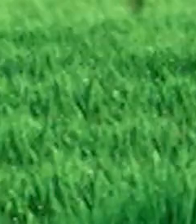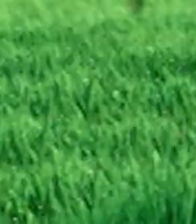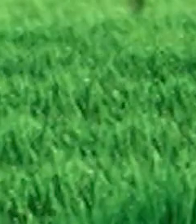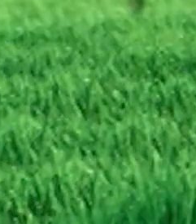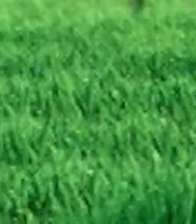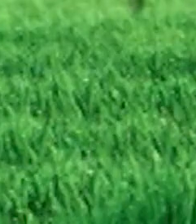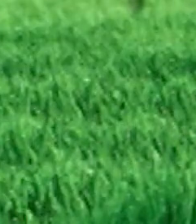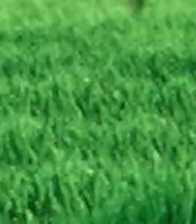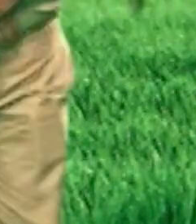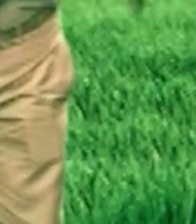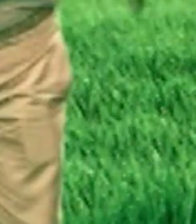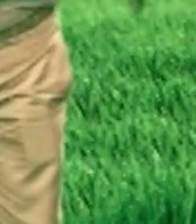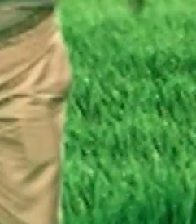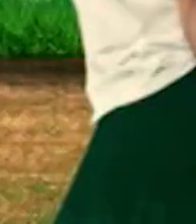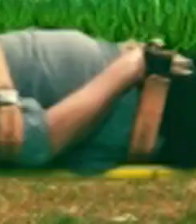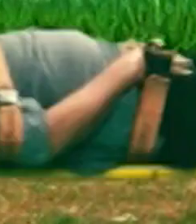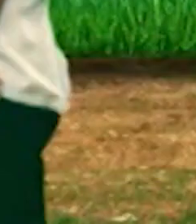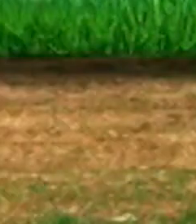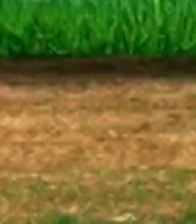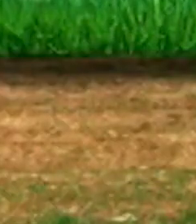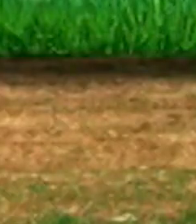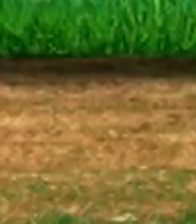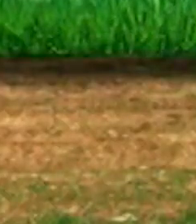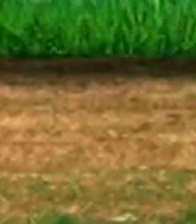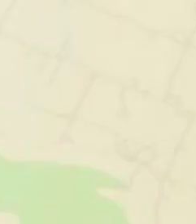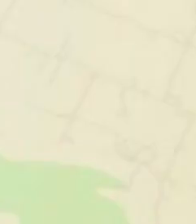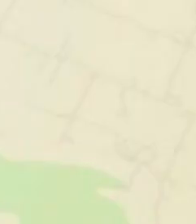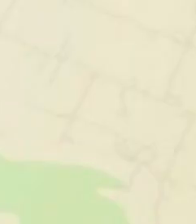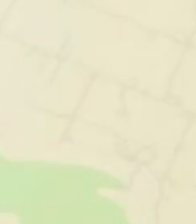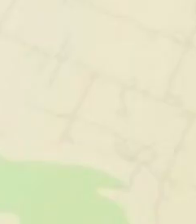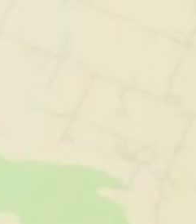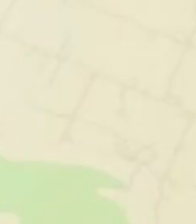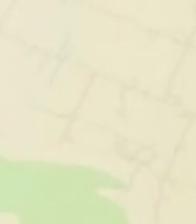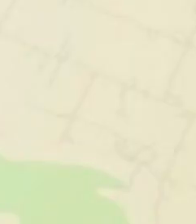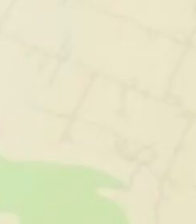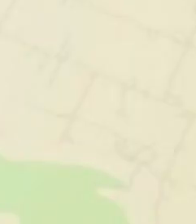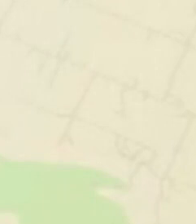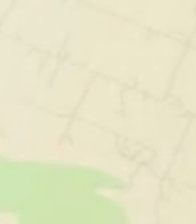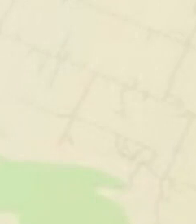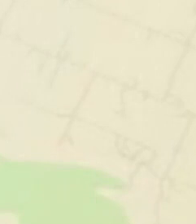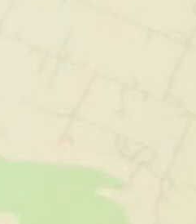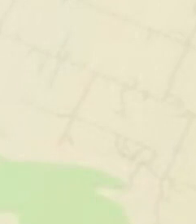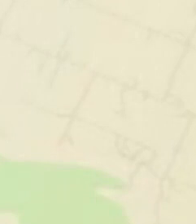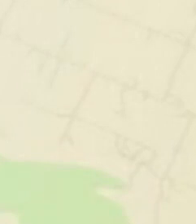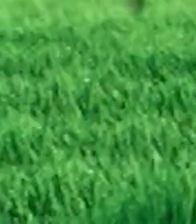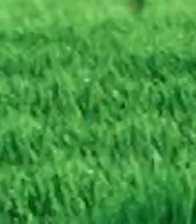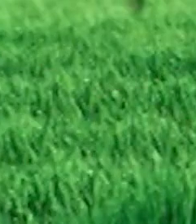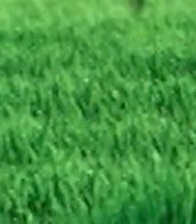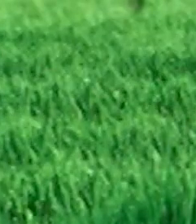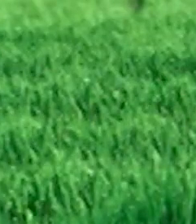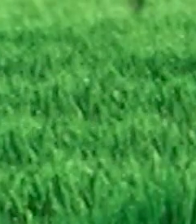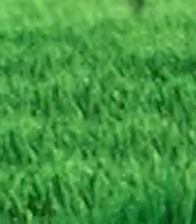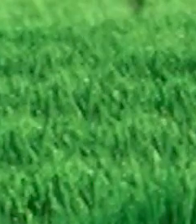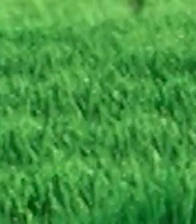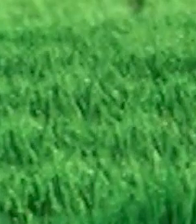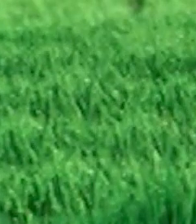อประสานอสอมออบอตอส่งลุงสุกไปรอพอนอพอรับเรื่องมาเลยครับ ครับ ลุงสุกกลับบ้าน